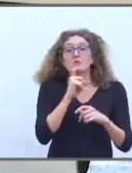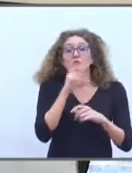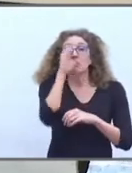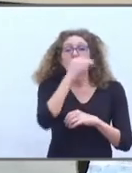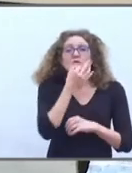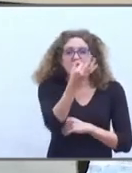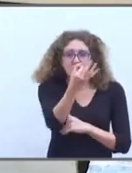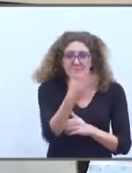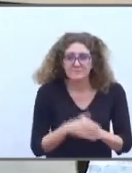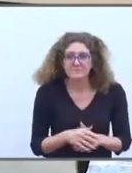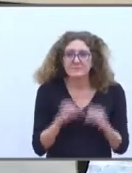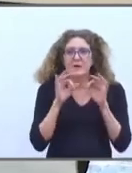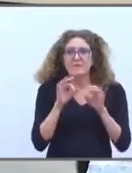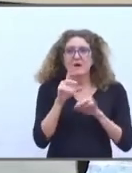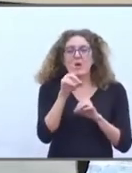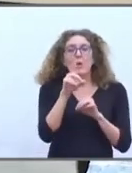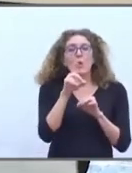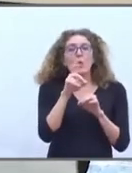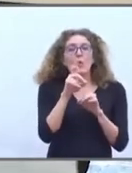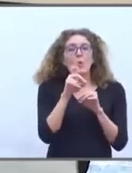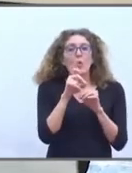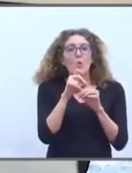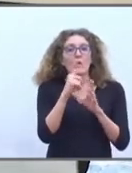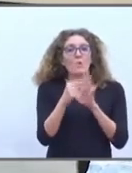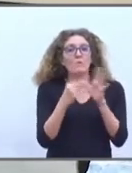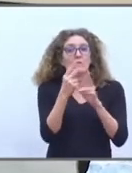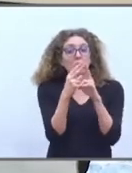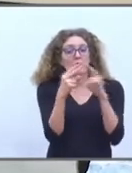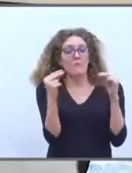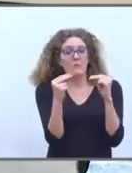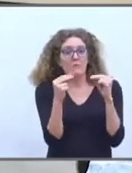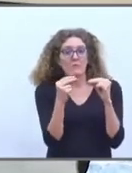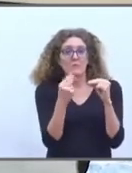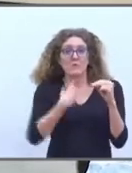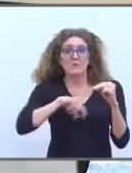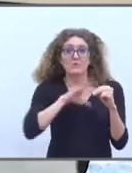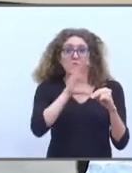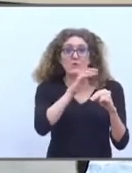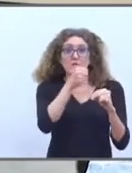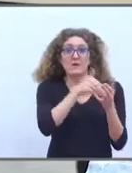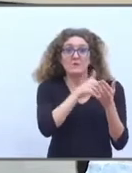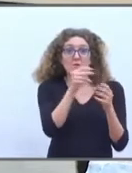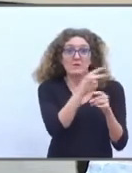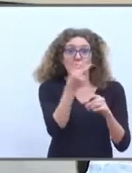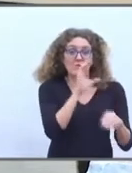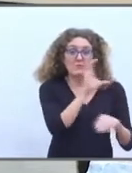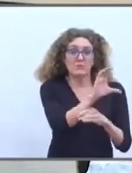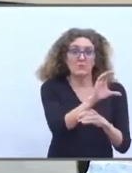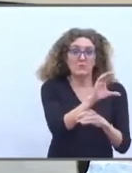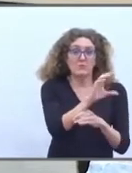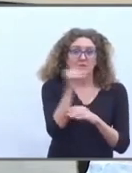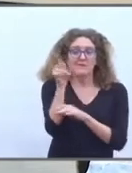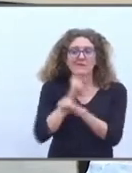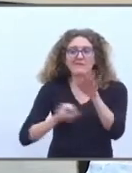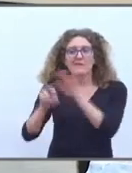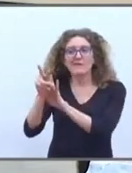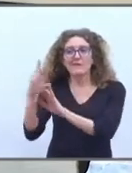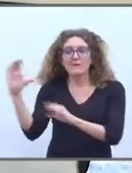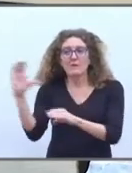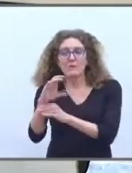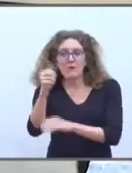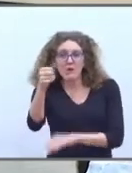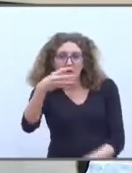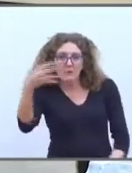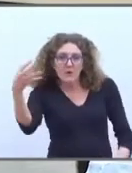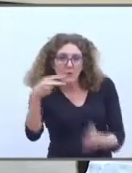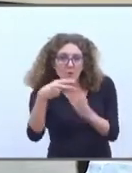Quand sur l'assainissement, nous mettons 31 millions d'euros, les délégataires, eux, pendant cette période, n'ont mis qu'un seul million d'euros. Il